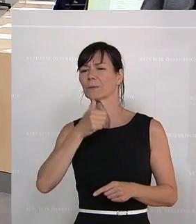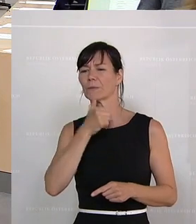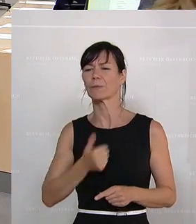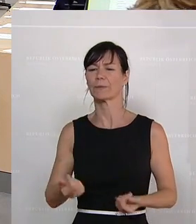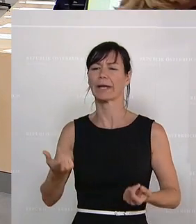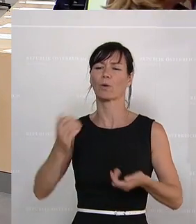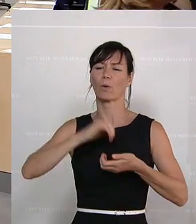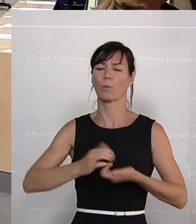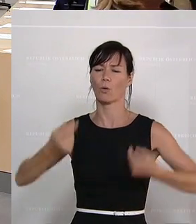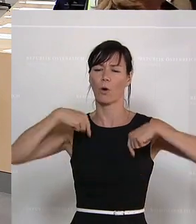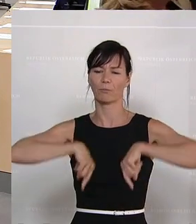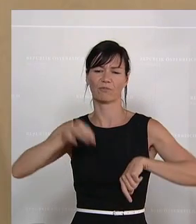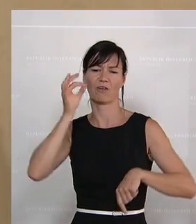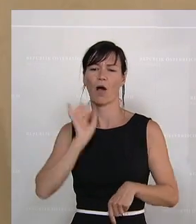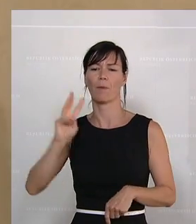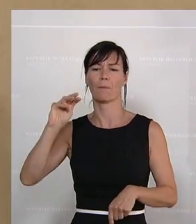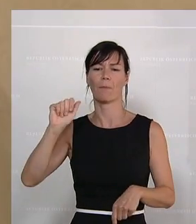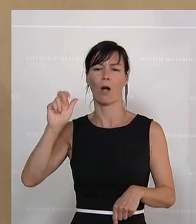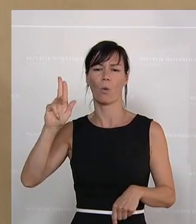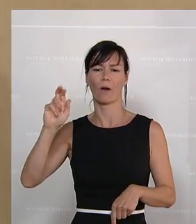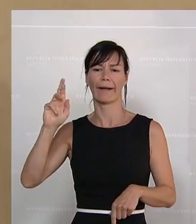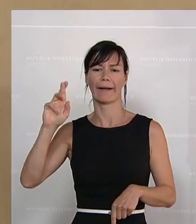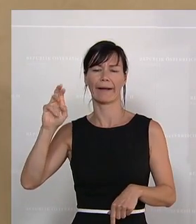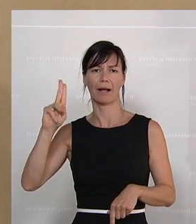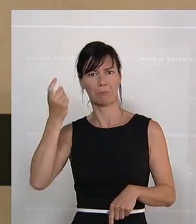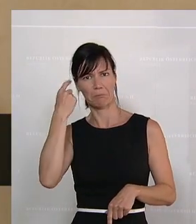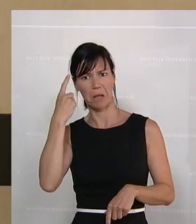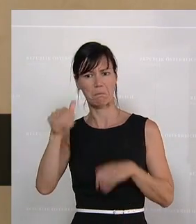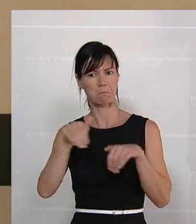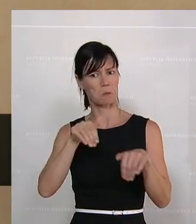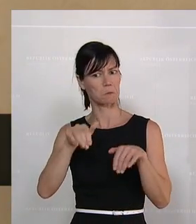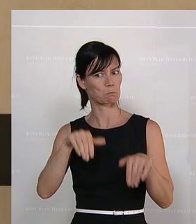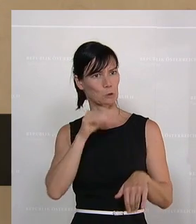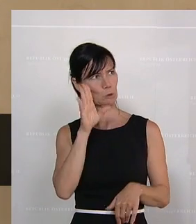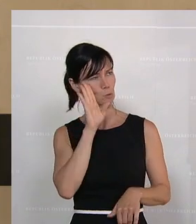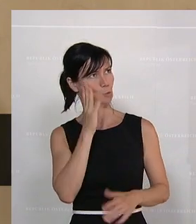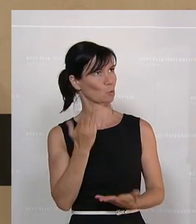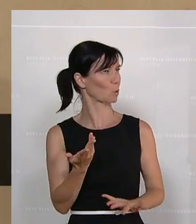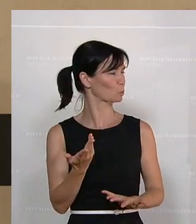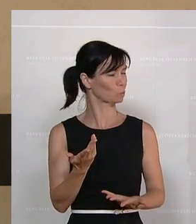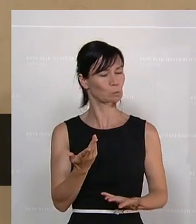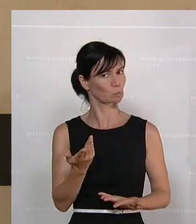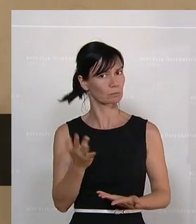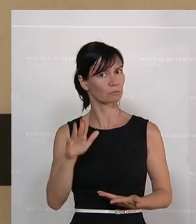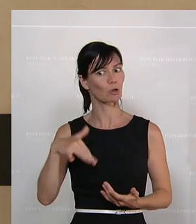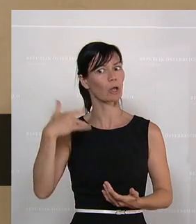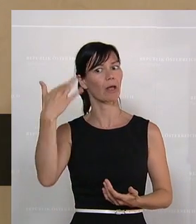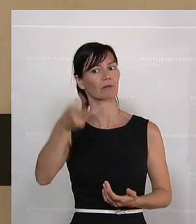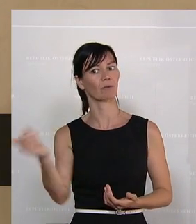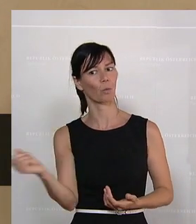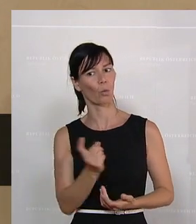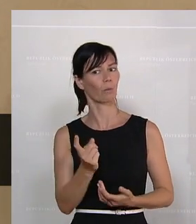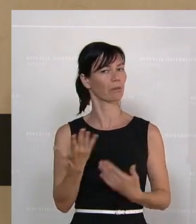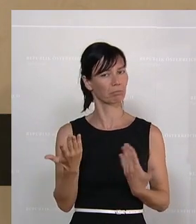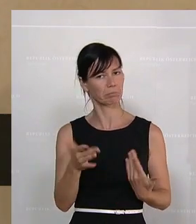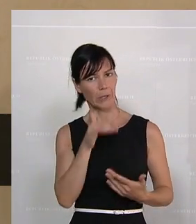maurer der meinung ist dass die minister nicht zuhören müssen wir die partie hier es reicht vollkommen man sie irgendwann reinkommen bei der tür